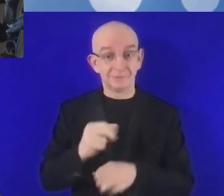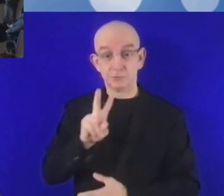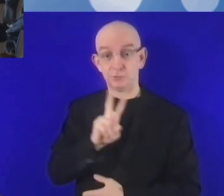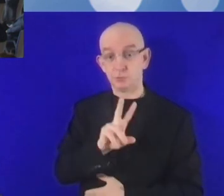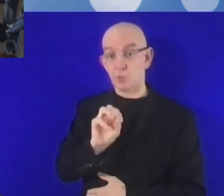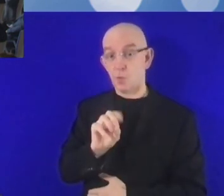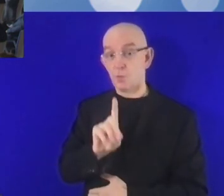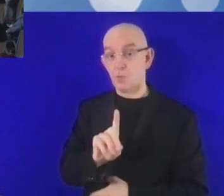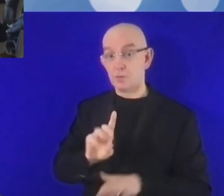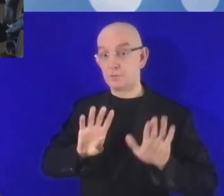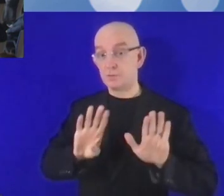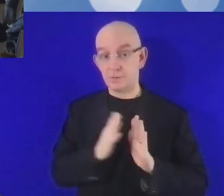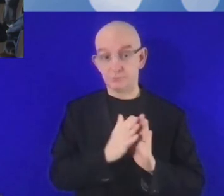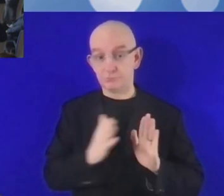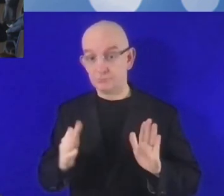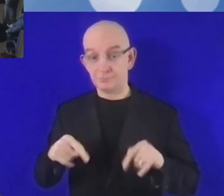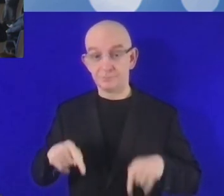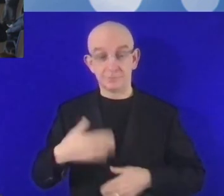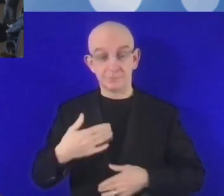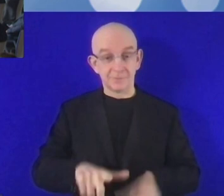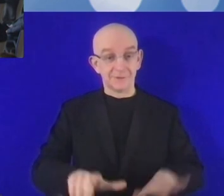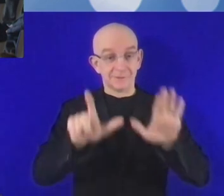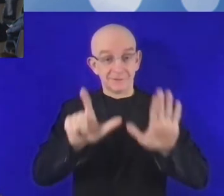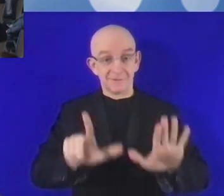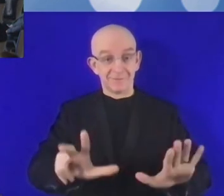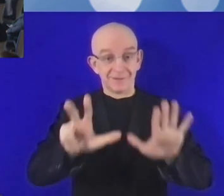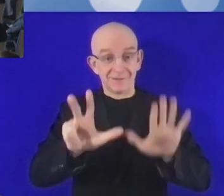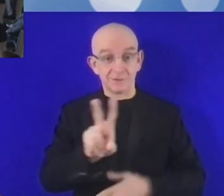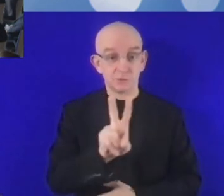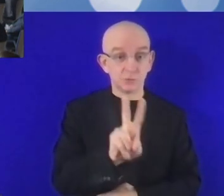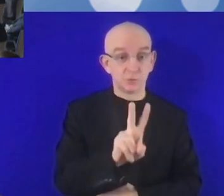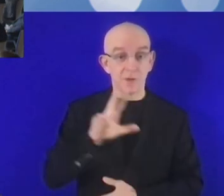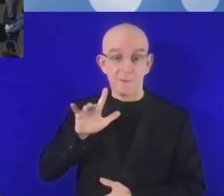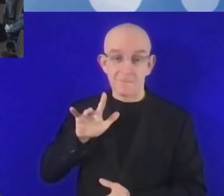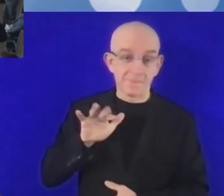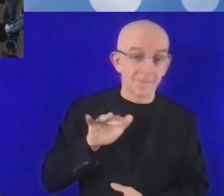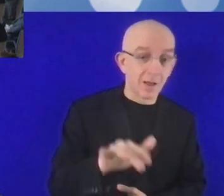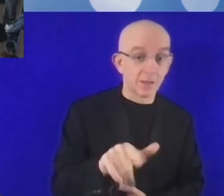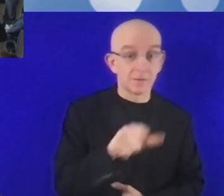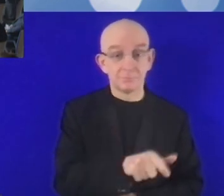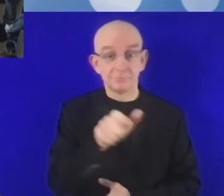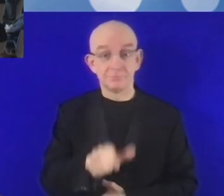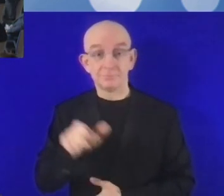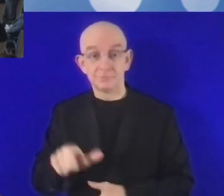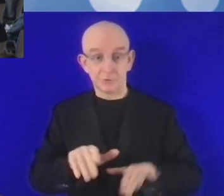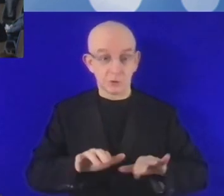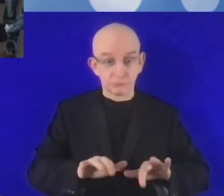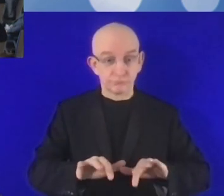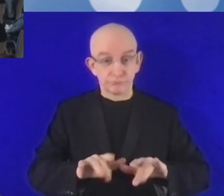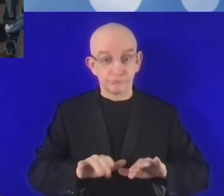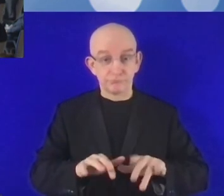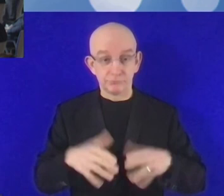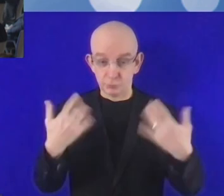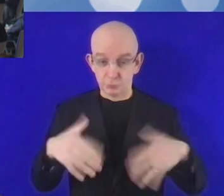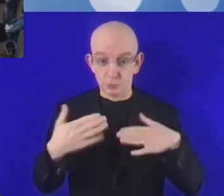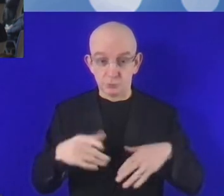我们会见证领导家他们要采取一些重要的决定，这是非常重要的一件